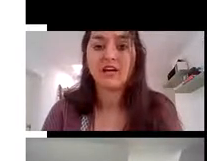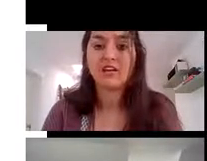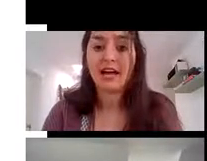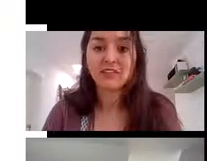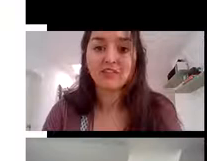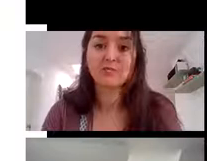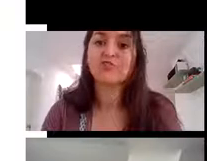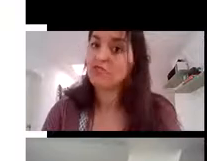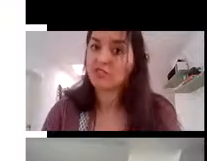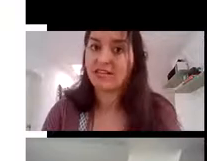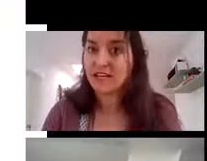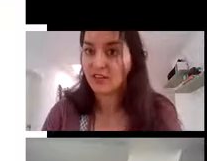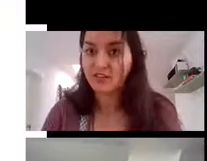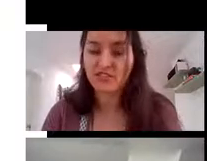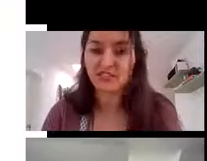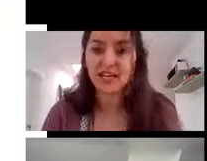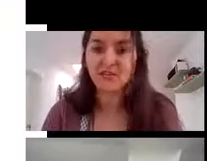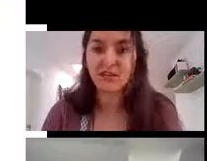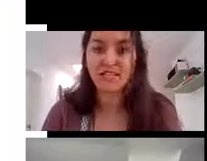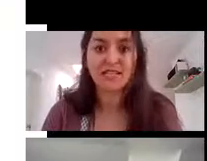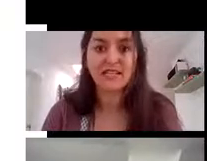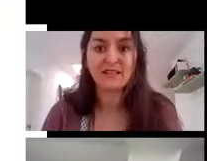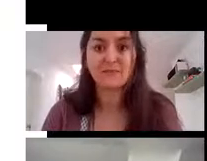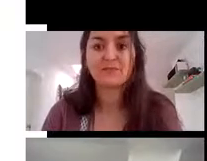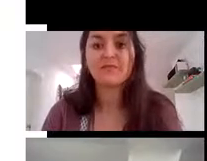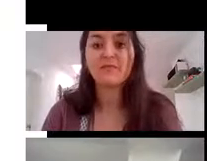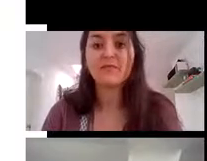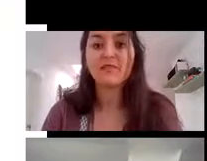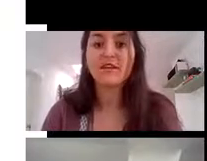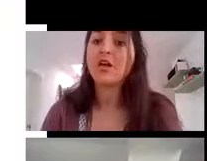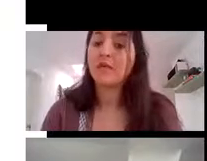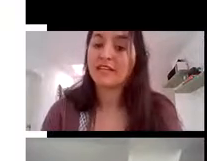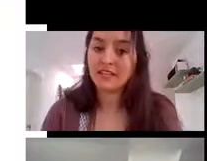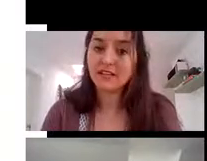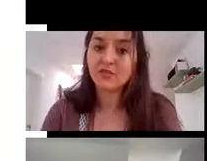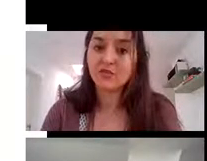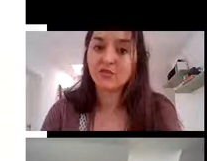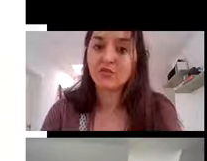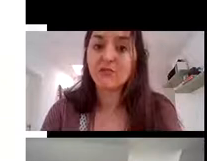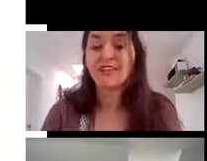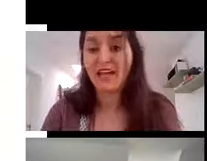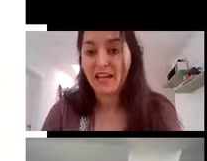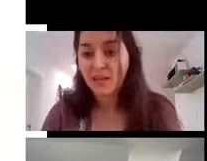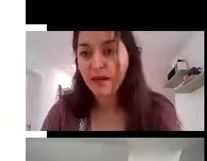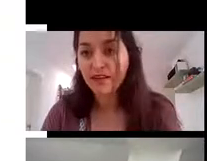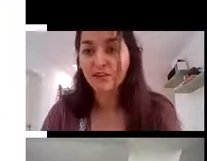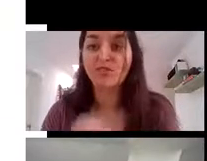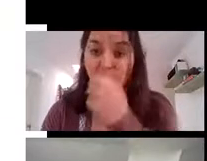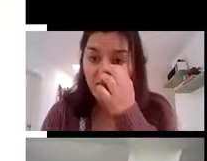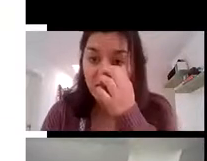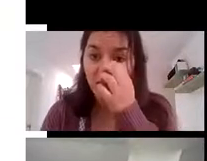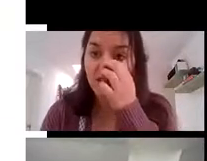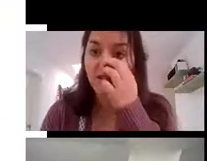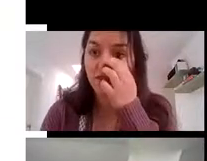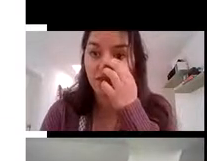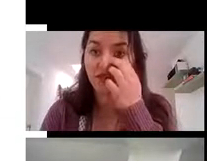concreet alle aandachtspuntjes, dus ga daar gerust eens gaan verder kijken. Wanneer er kinderen vervoerd worden met de eigen wagen, ook